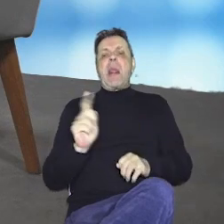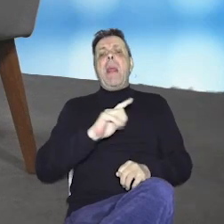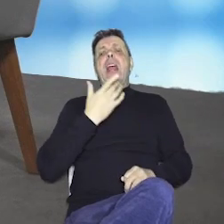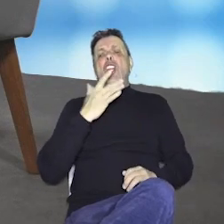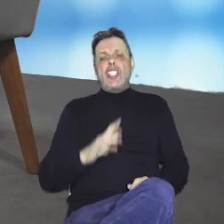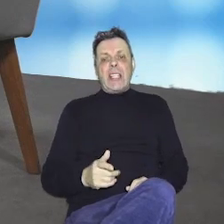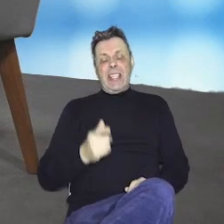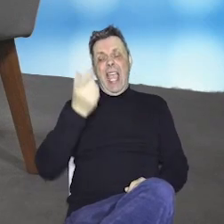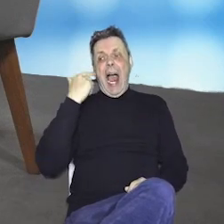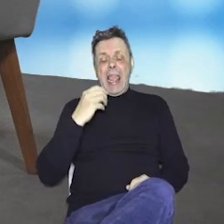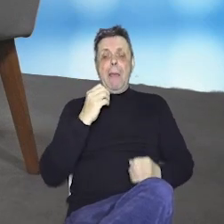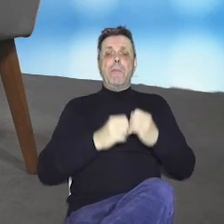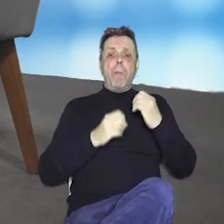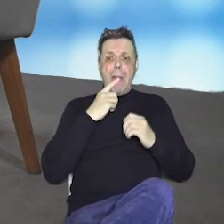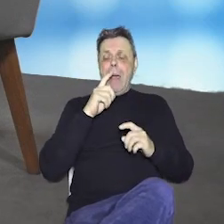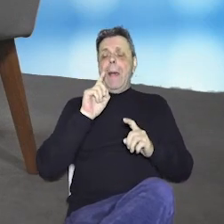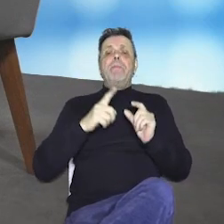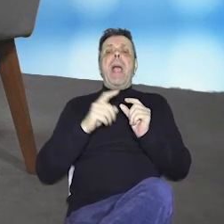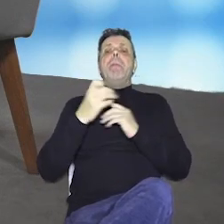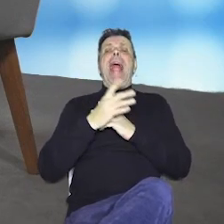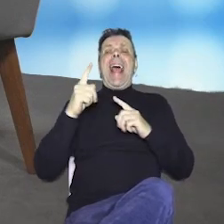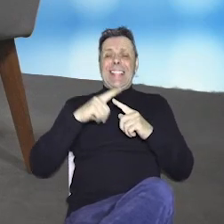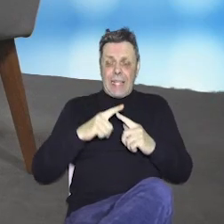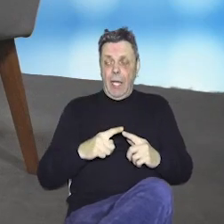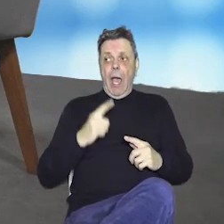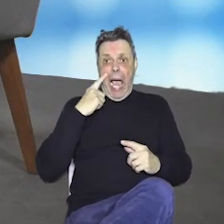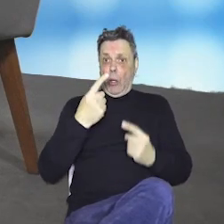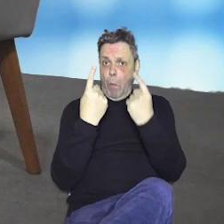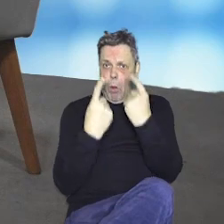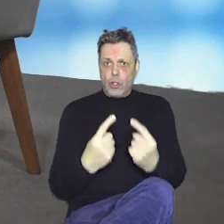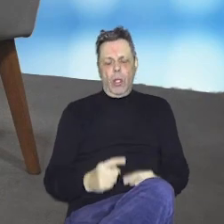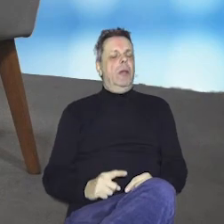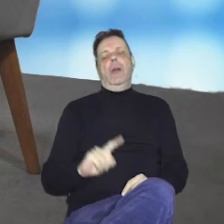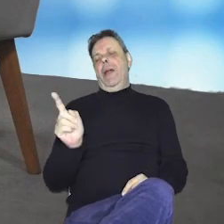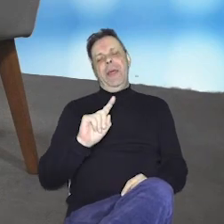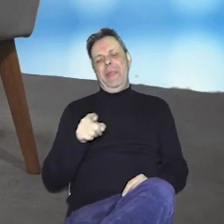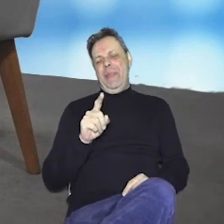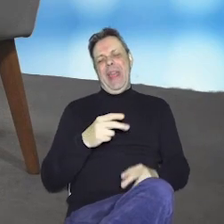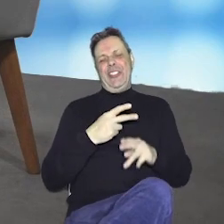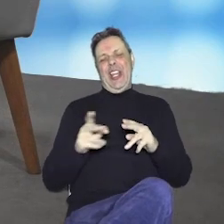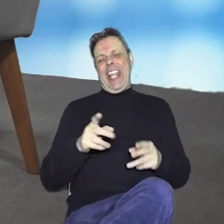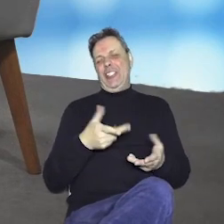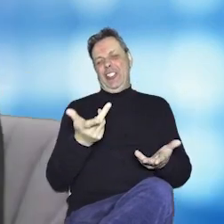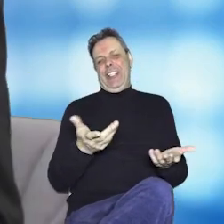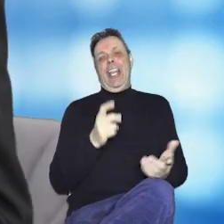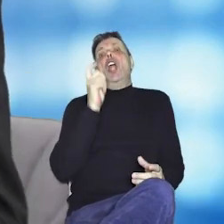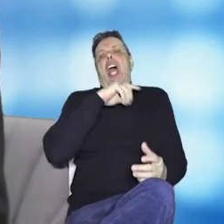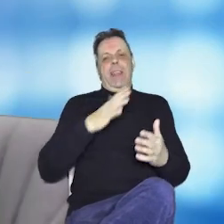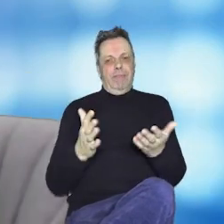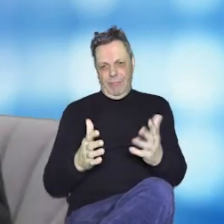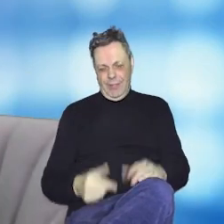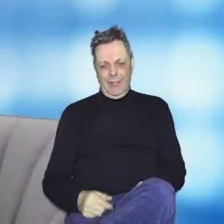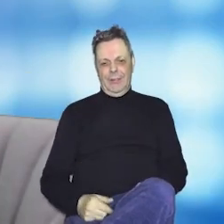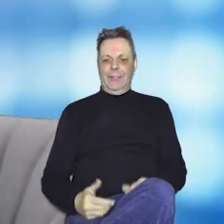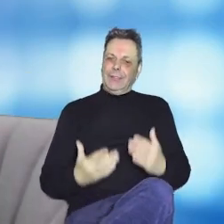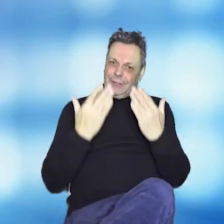Ali problem parazitarne infekcije, ako on postoji, neće zasigurno riješiti.